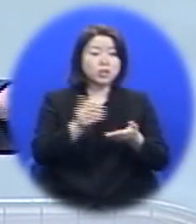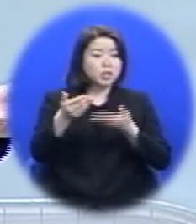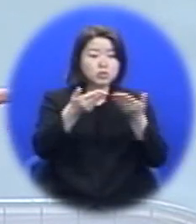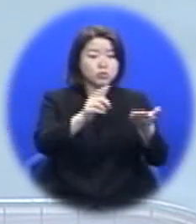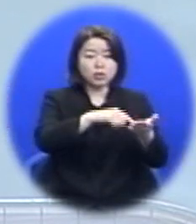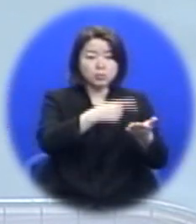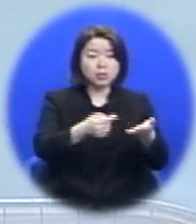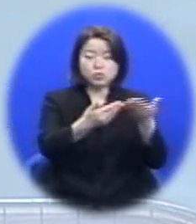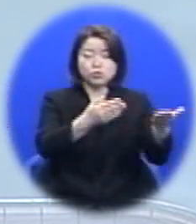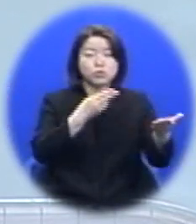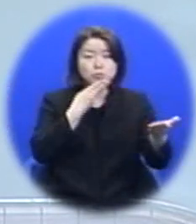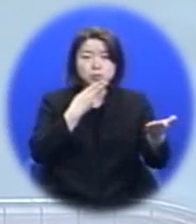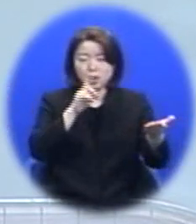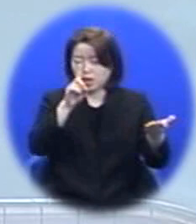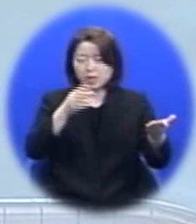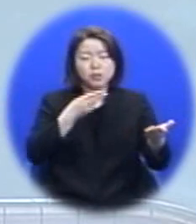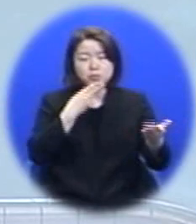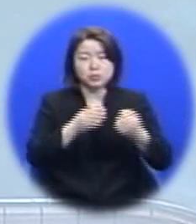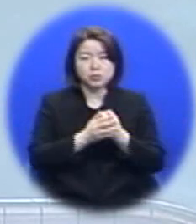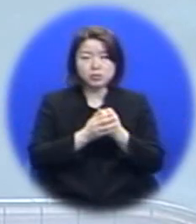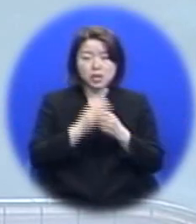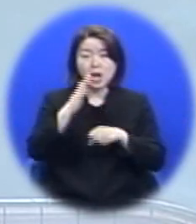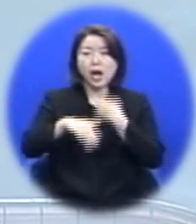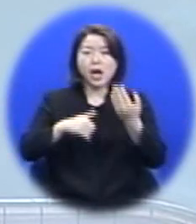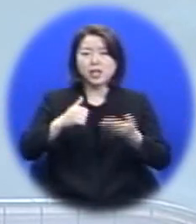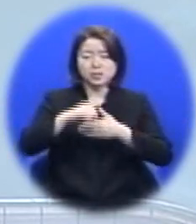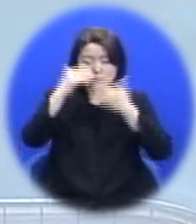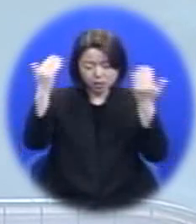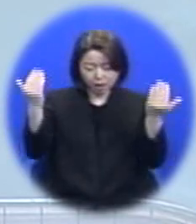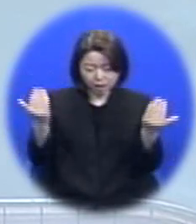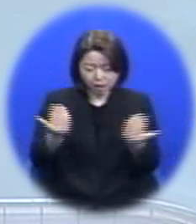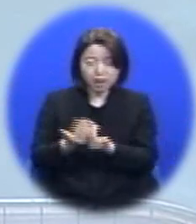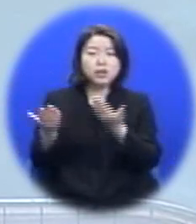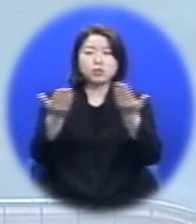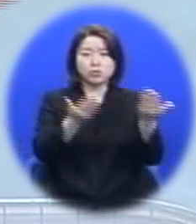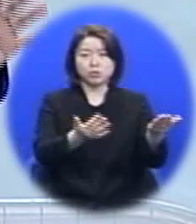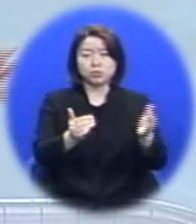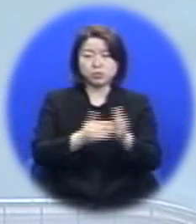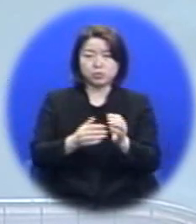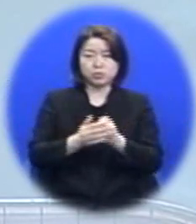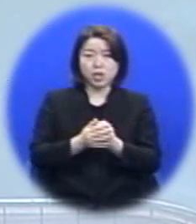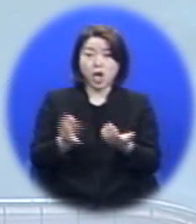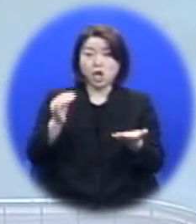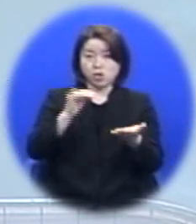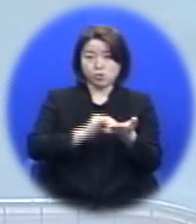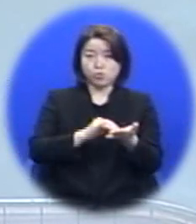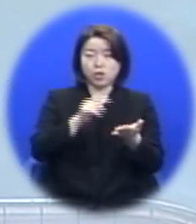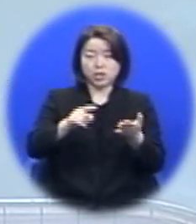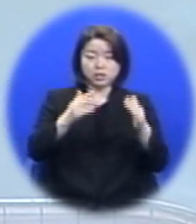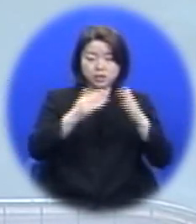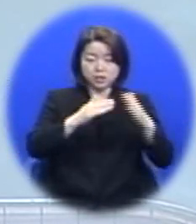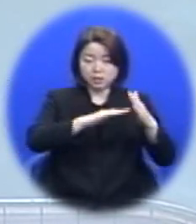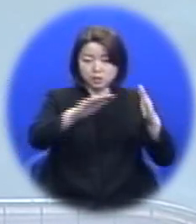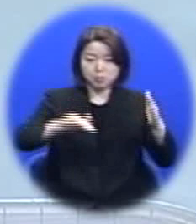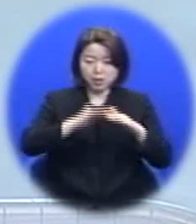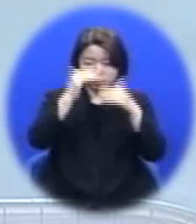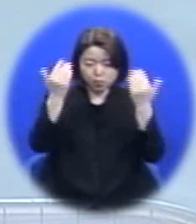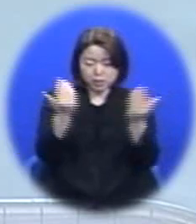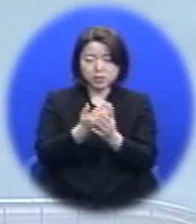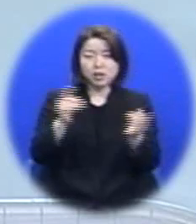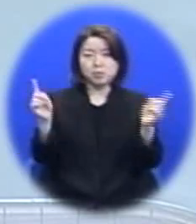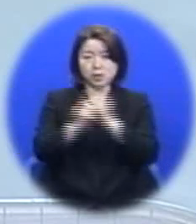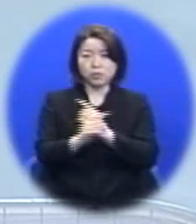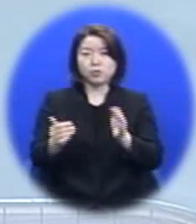없어요. 하나님이 다 주셨잖아요. 룻과 그 가문을 다 바꿔주셨잖아요. 여러분,